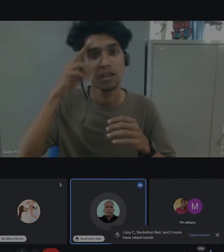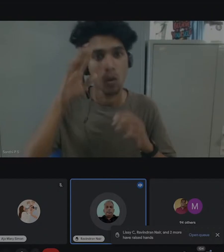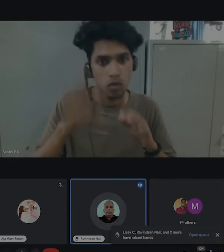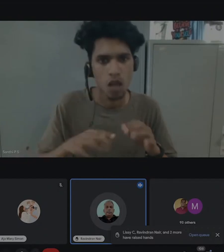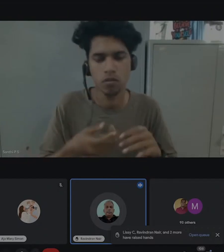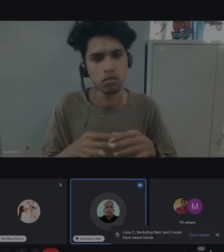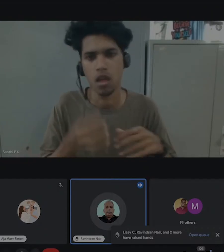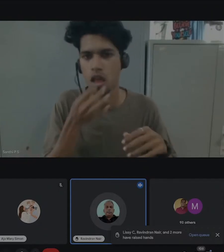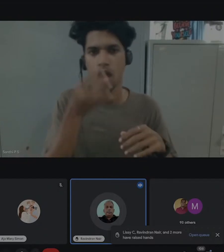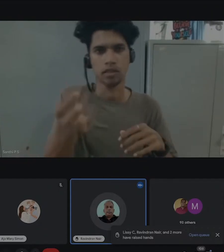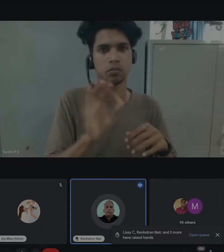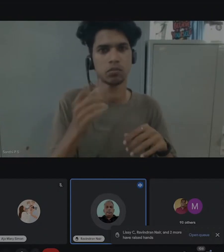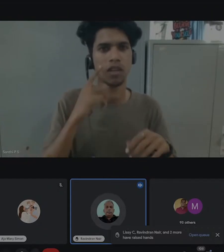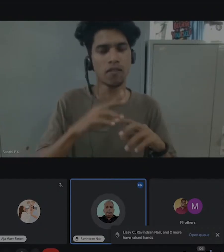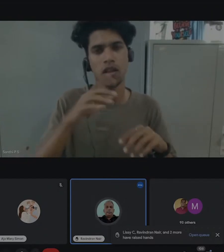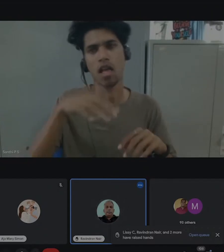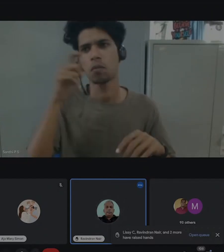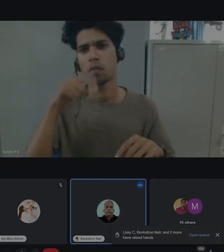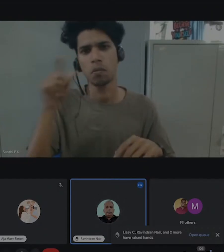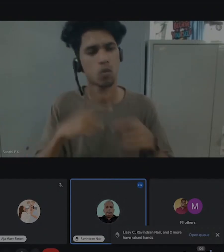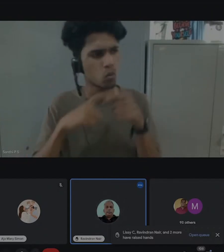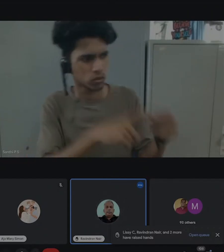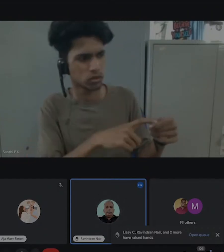എന്തെങ്കിലും ചോദിക്കണമെങ്കിൽ അവന് റിപ്ലൈ ചെയ്യില്ല. ഇങ്ങനെ ഒരു പ്രശ്നമുണ്ട്.